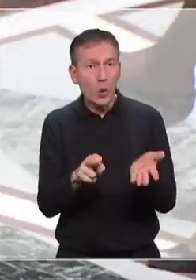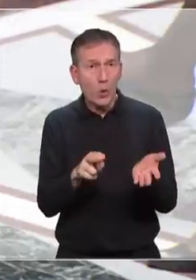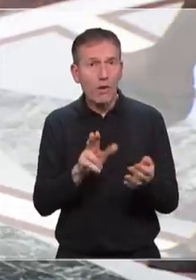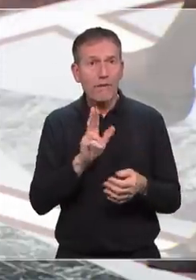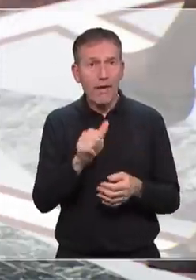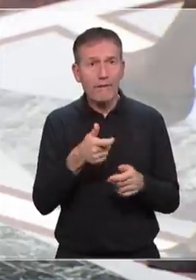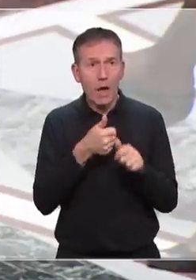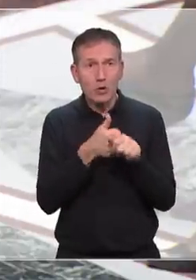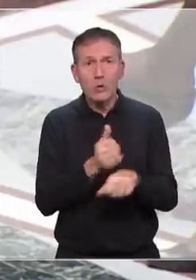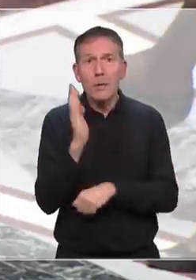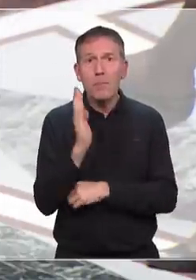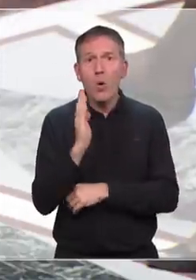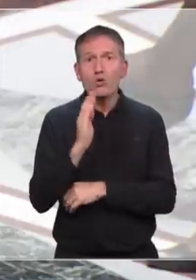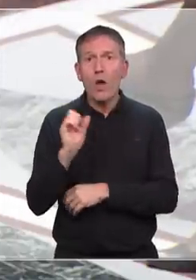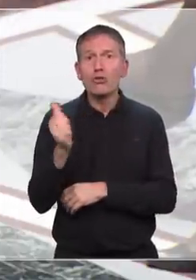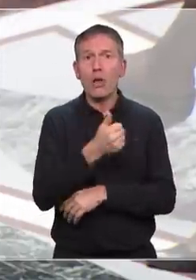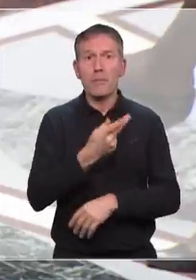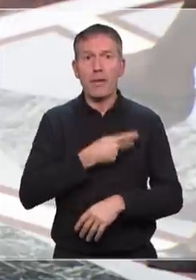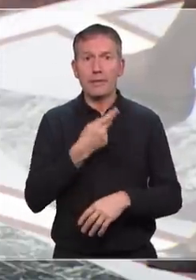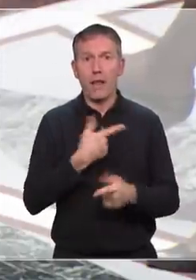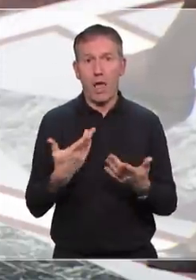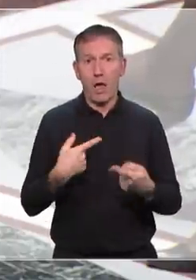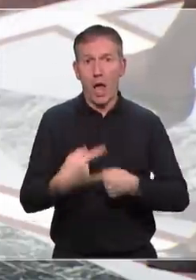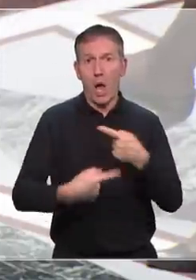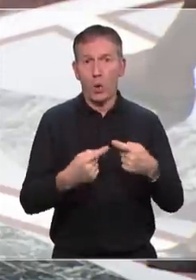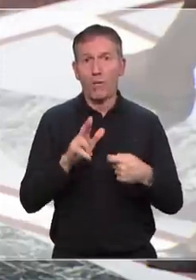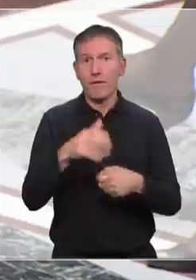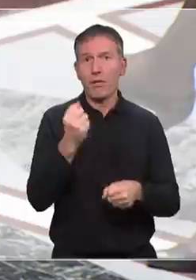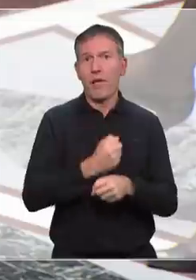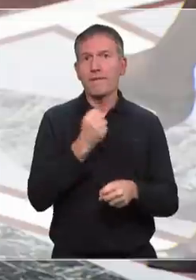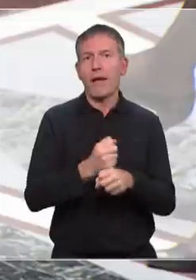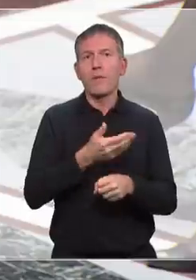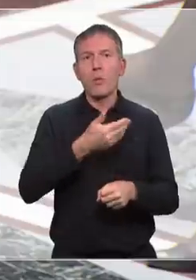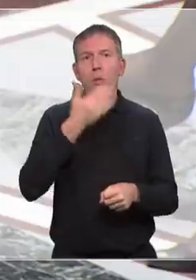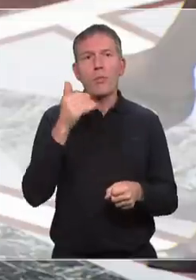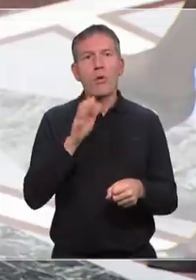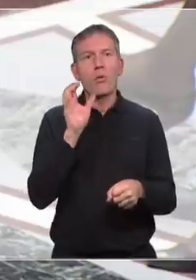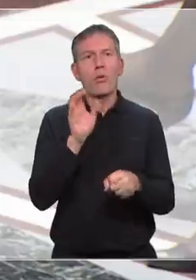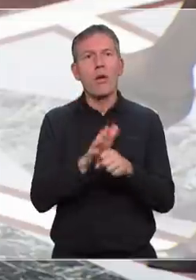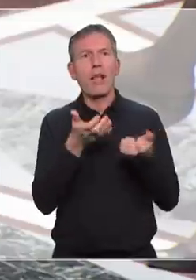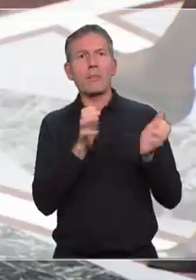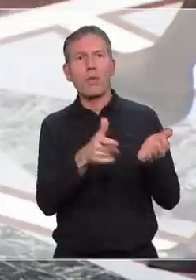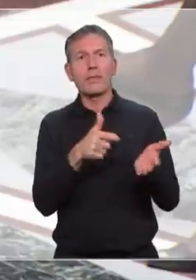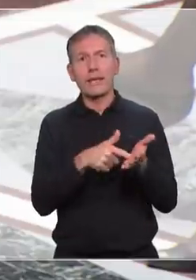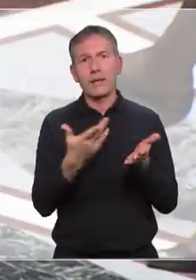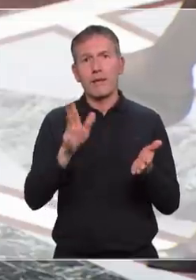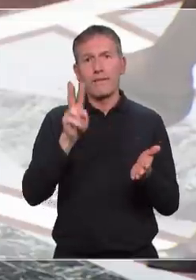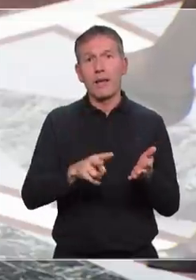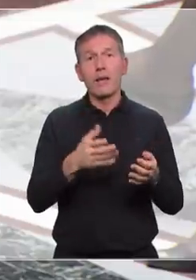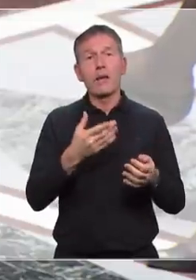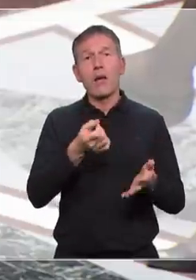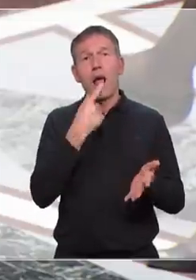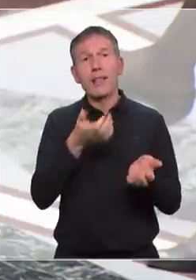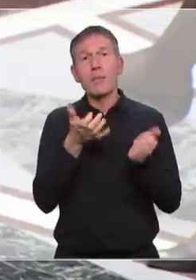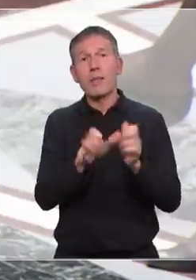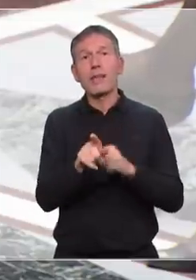serait calée sur le besoin médical. Nous travaillons en cours pour améliorer l'usage des antibiotiques, pour reprendre un slogan célèbre, les